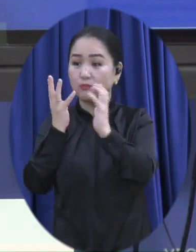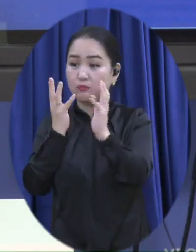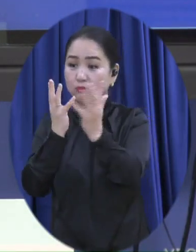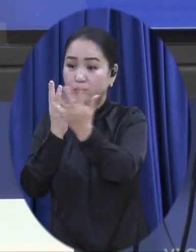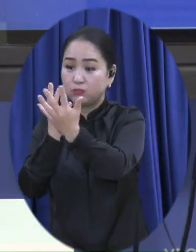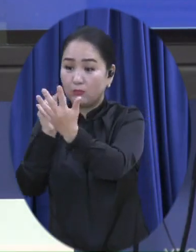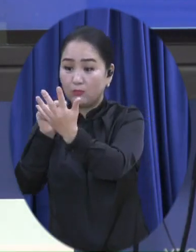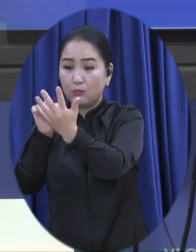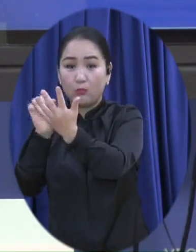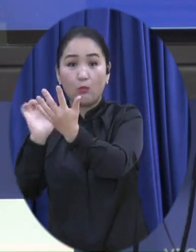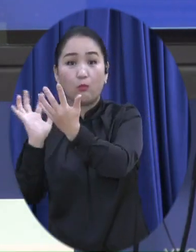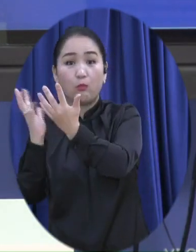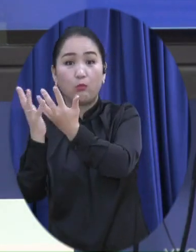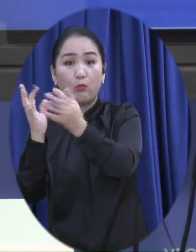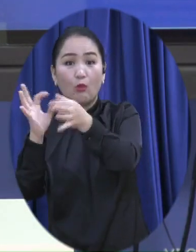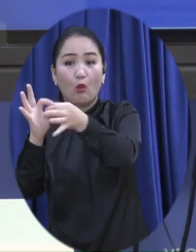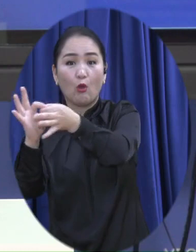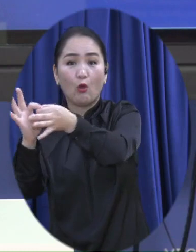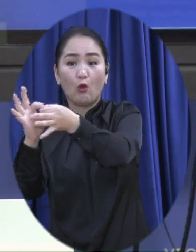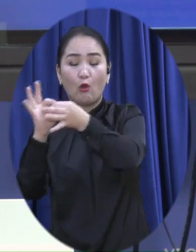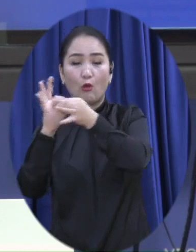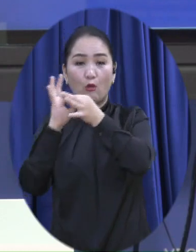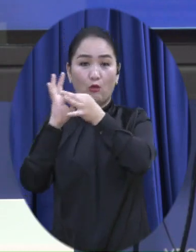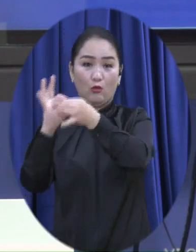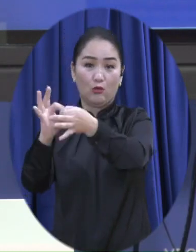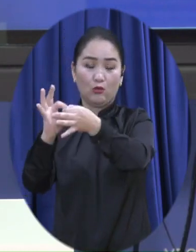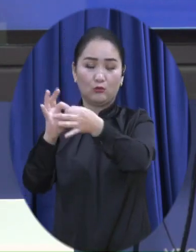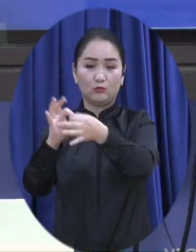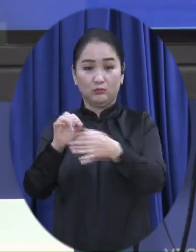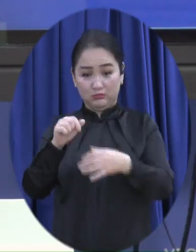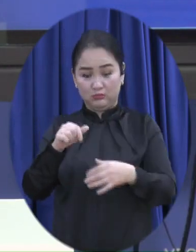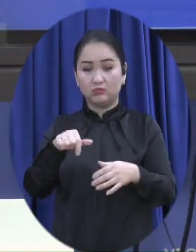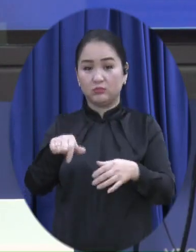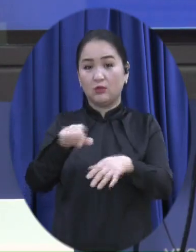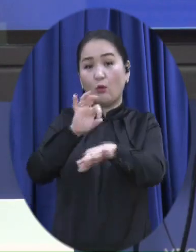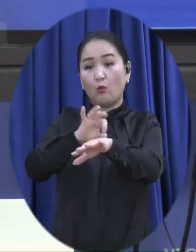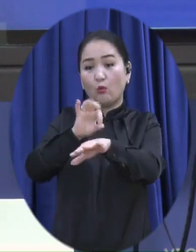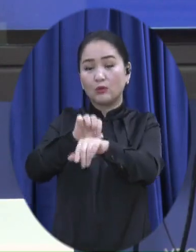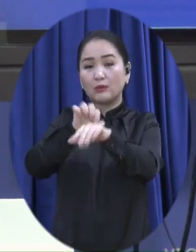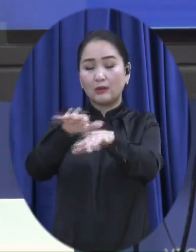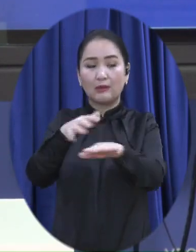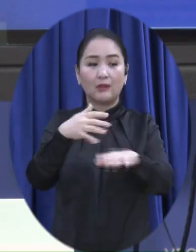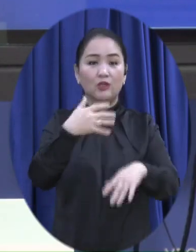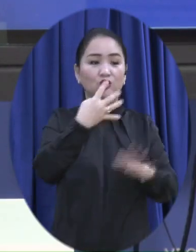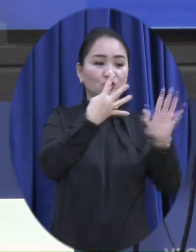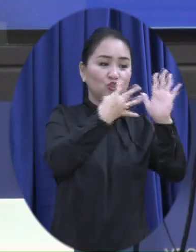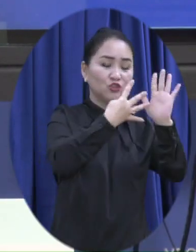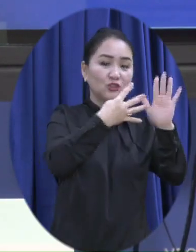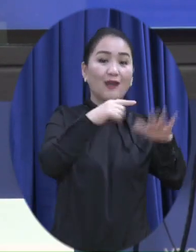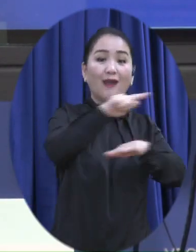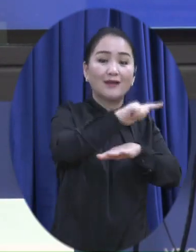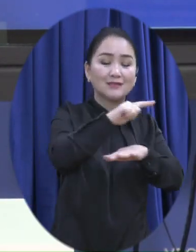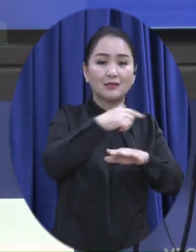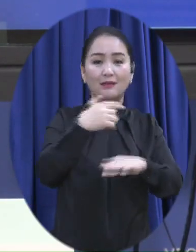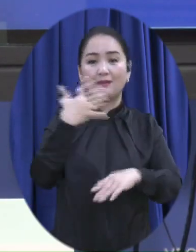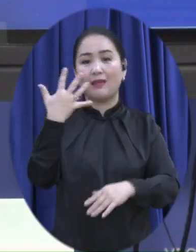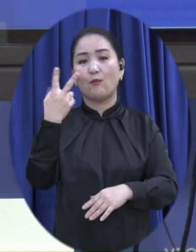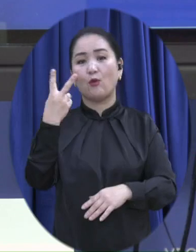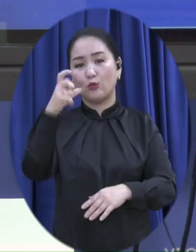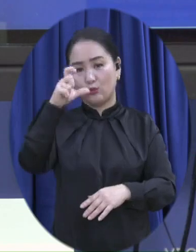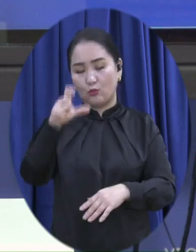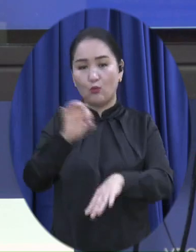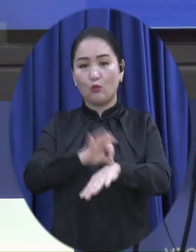хойно хойшоогоо ингээд хэлхийгдээд холбогдоод явцсан учраас 9 байршил байгаа 52 хүн болвол энэ халдварт